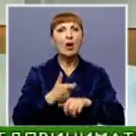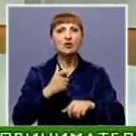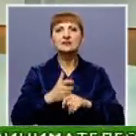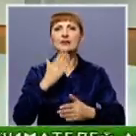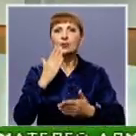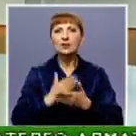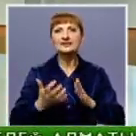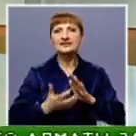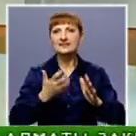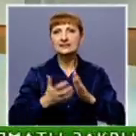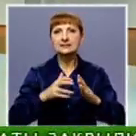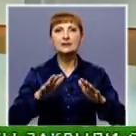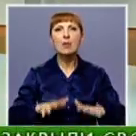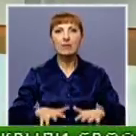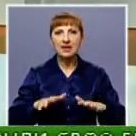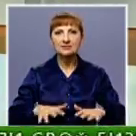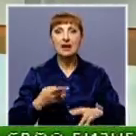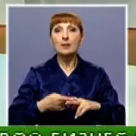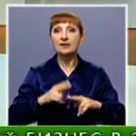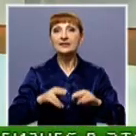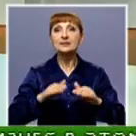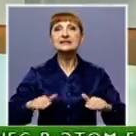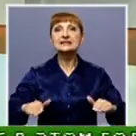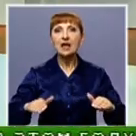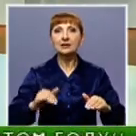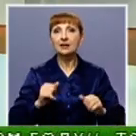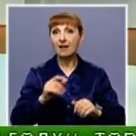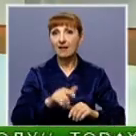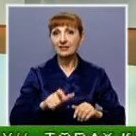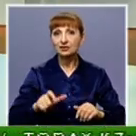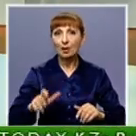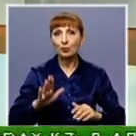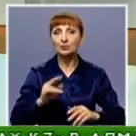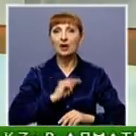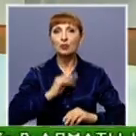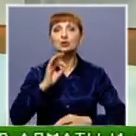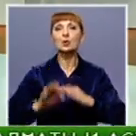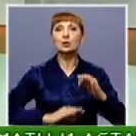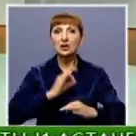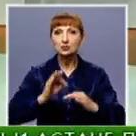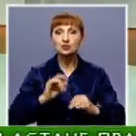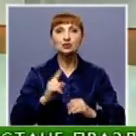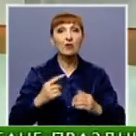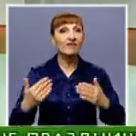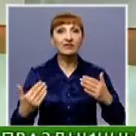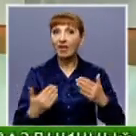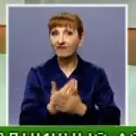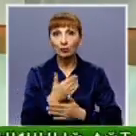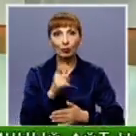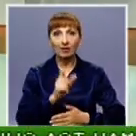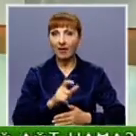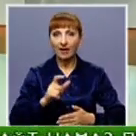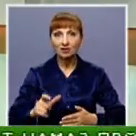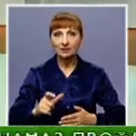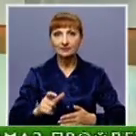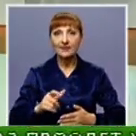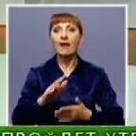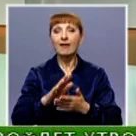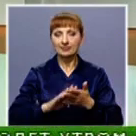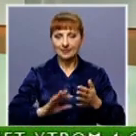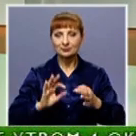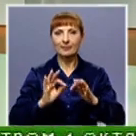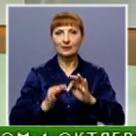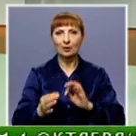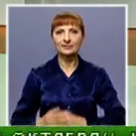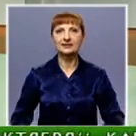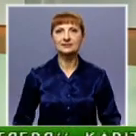где остро наблюдается дефицит мест. При этом сад для дошколят будет работать круглосуточно, что в новинку для горожан. Айгерим